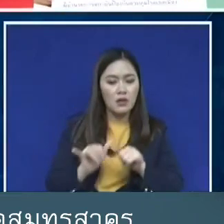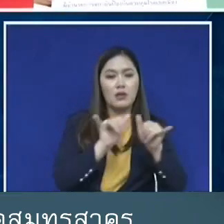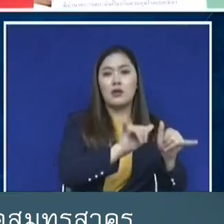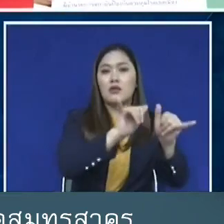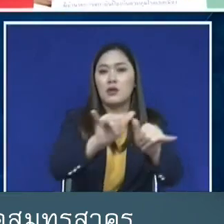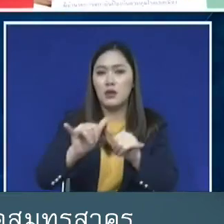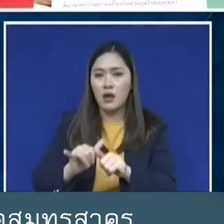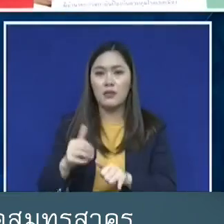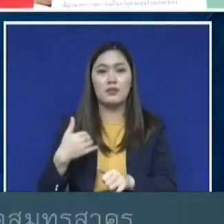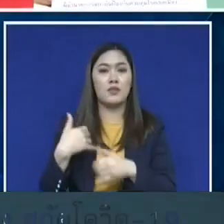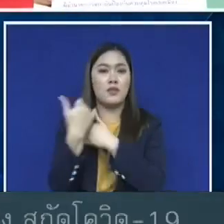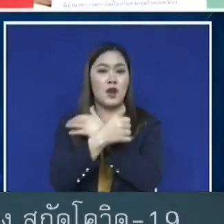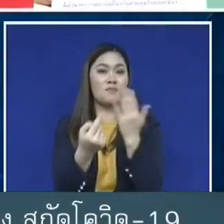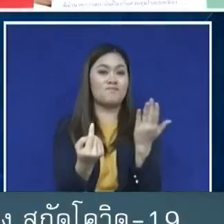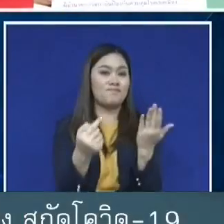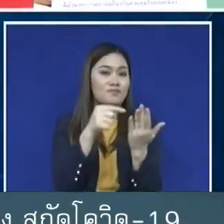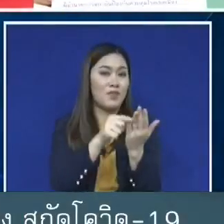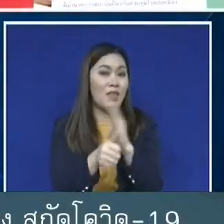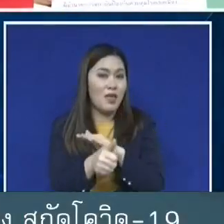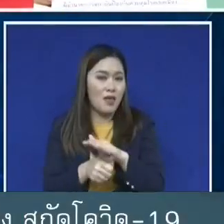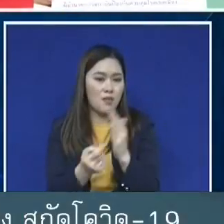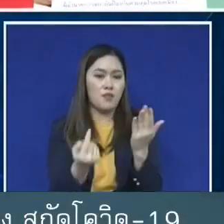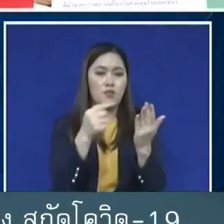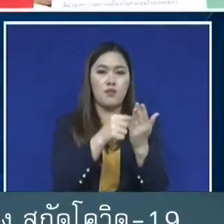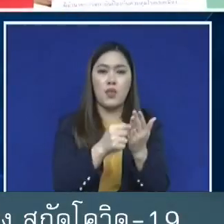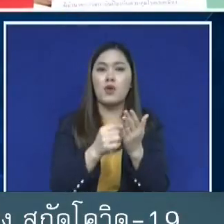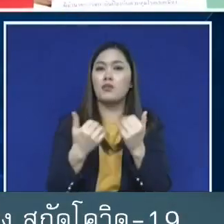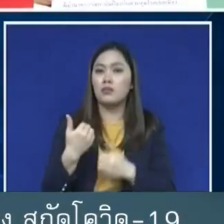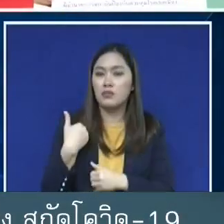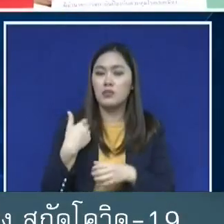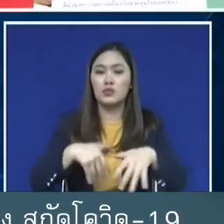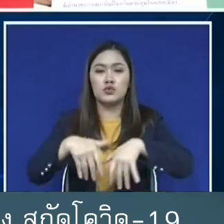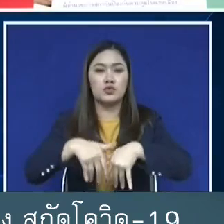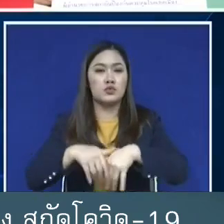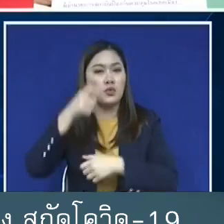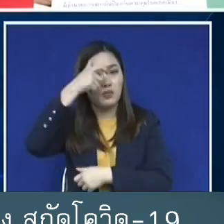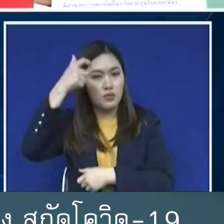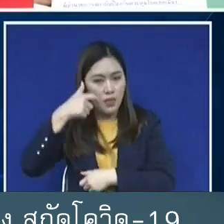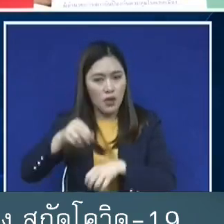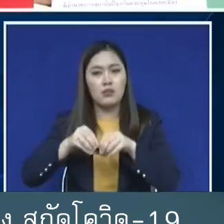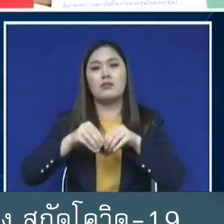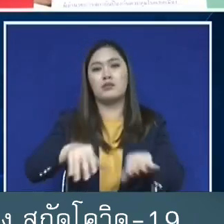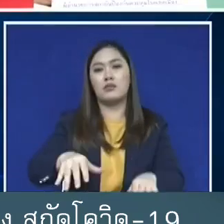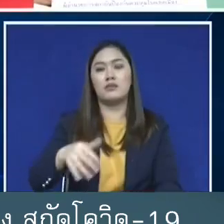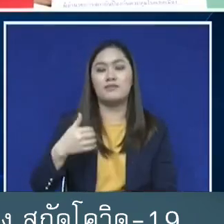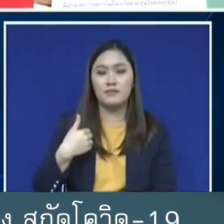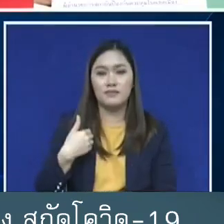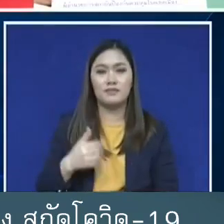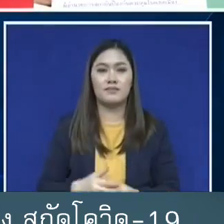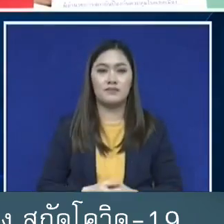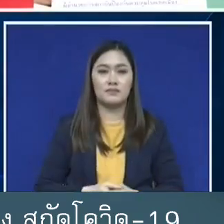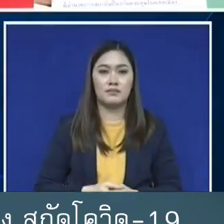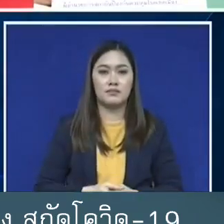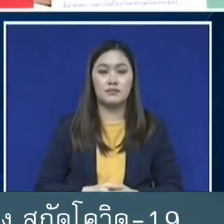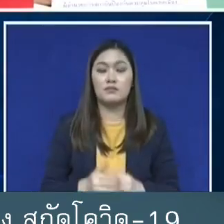ในช่วงของการระบาดนะครับแล้วก็นำมาสู่การแพร่สู่ชุมชนของมันมาที่มีอยู่เดิมแล้วในพื้นที่สมุทรสาครนะครับแต่ก็อย่างไร